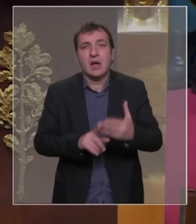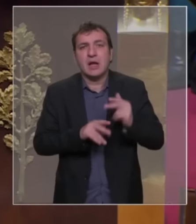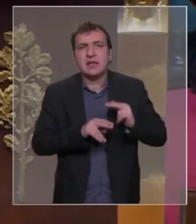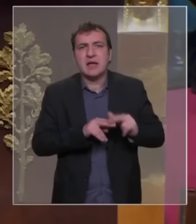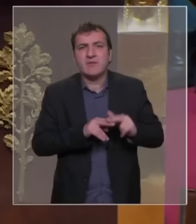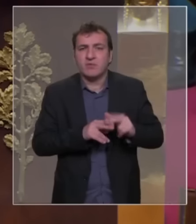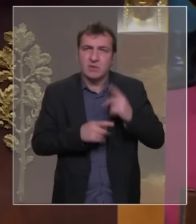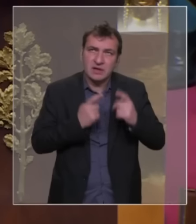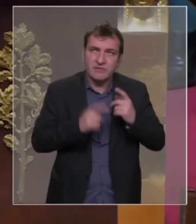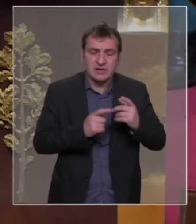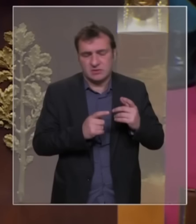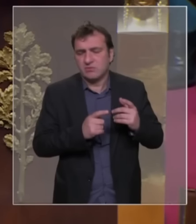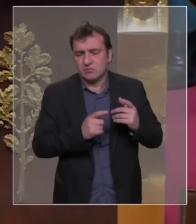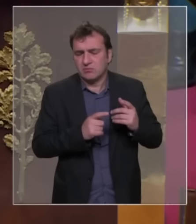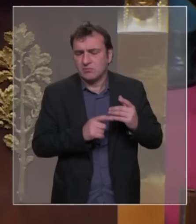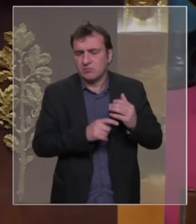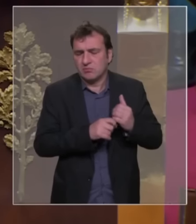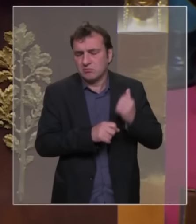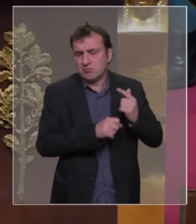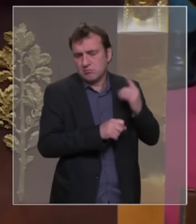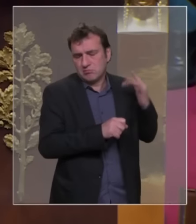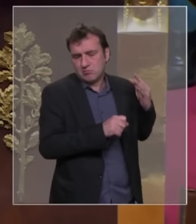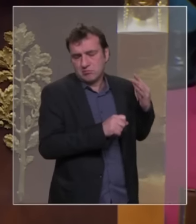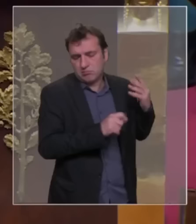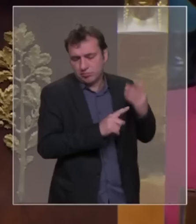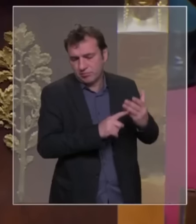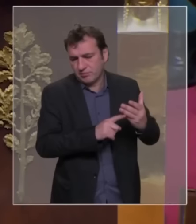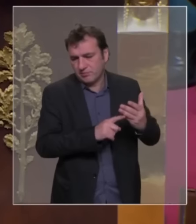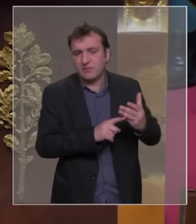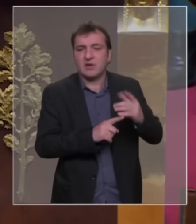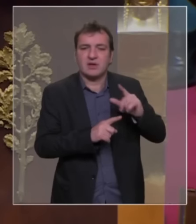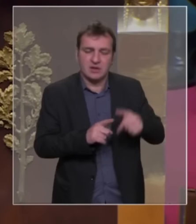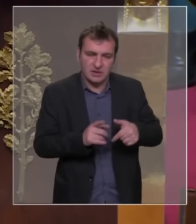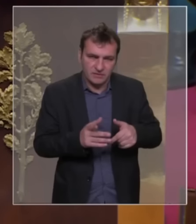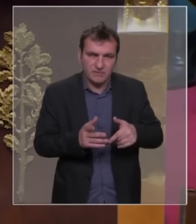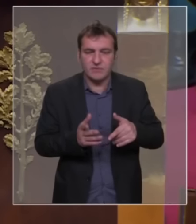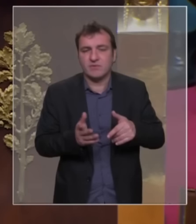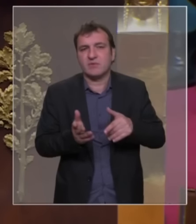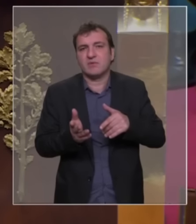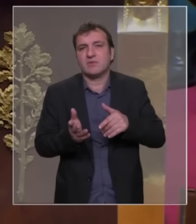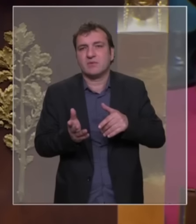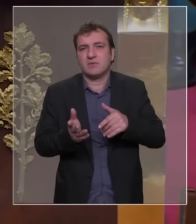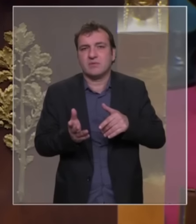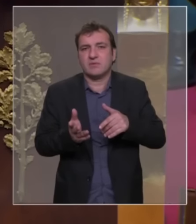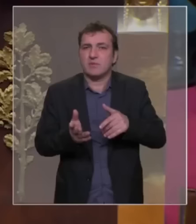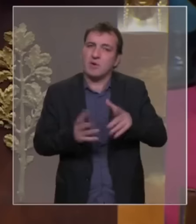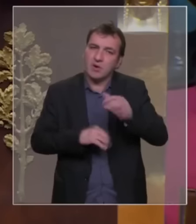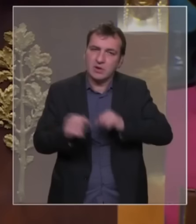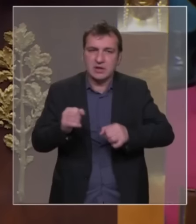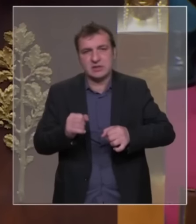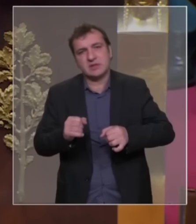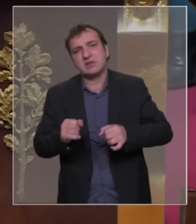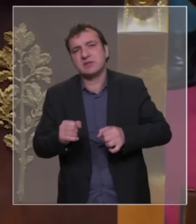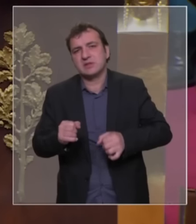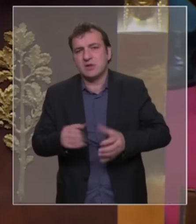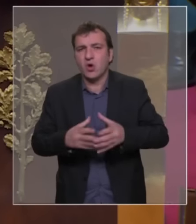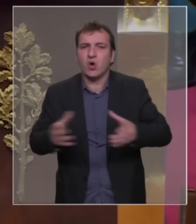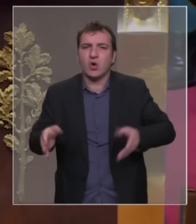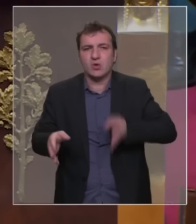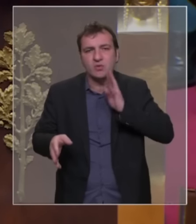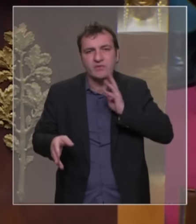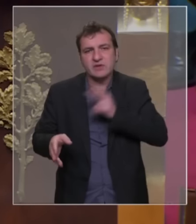années, le moment est venu de consacrer aux enjeux stratégiques liés à l'eau une grande conférence nationale pour